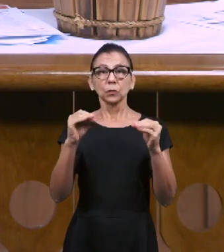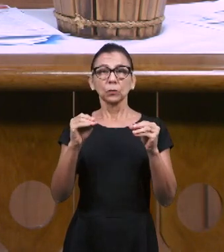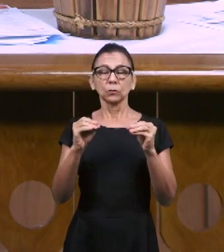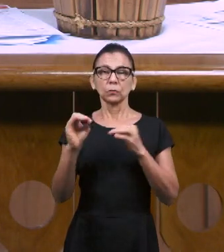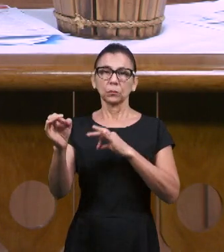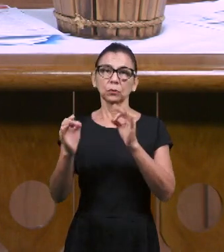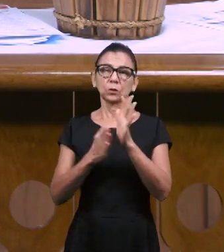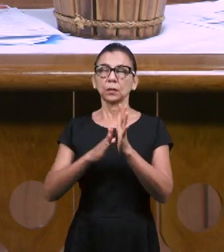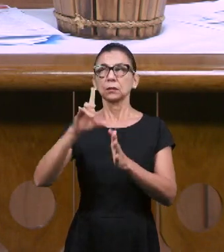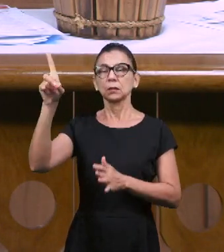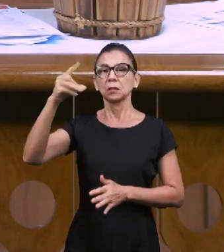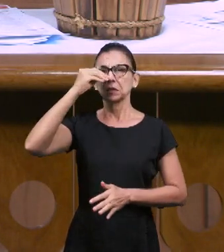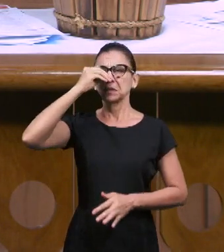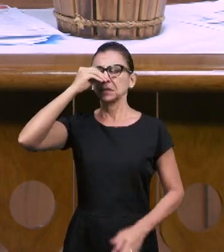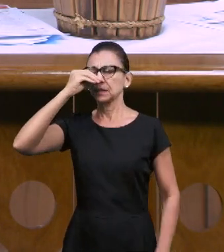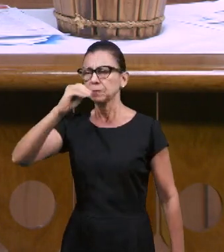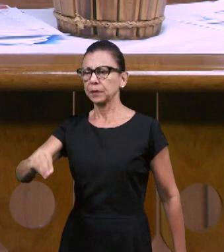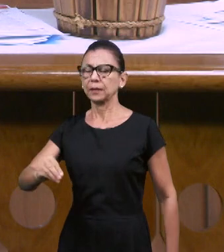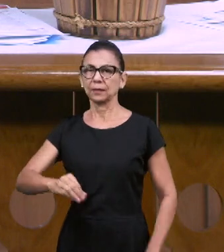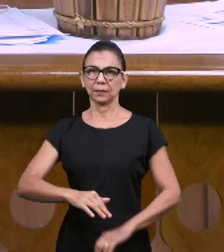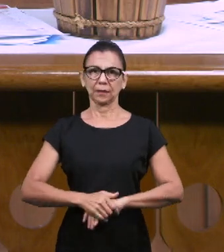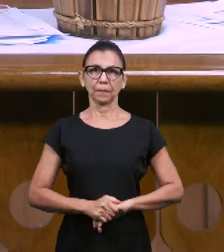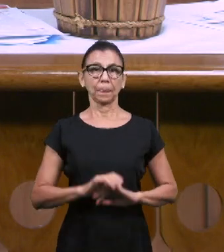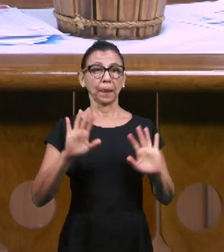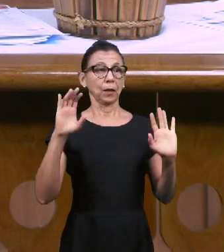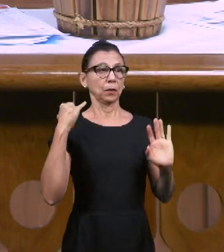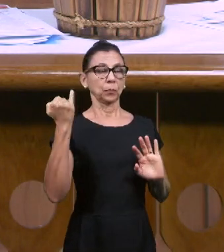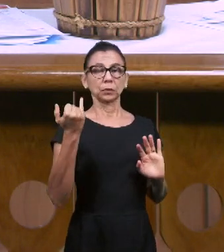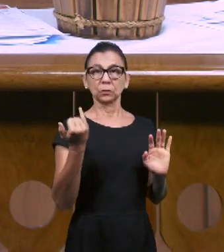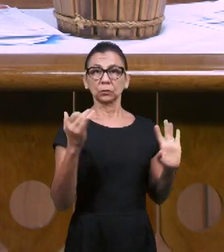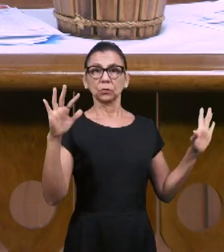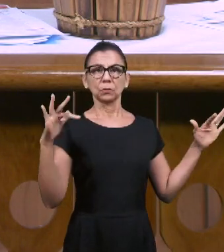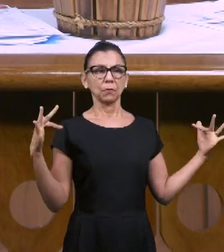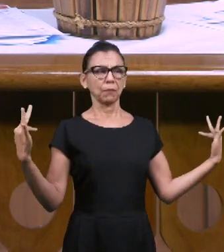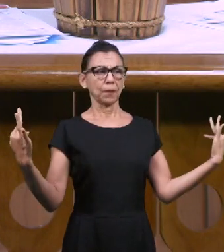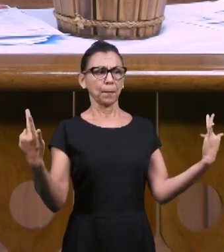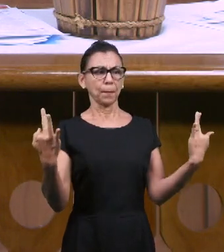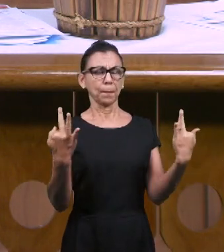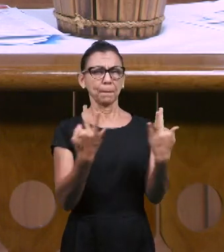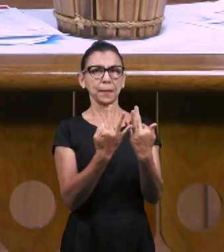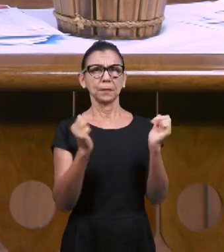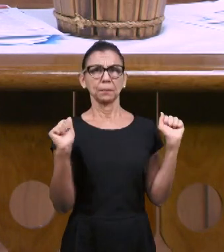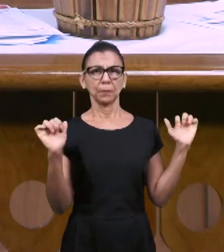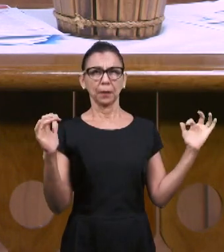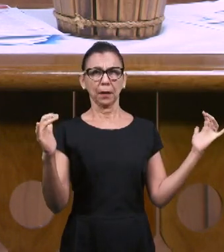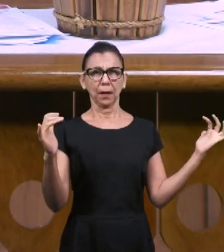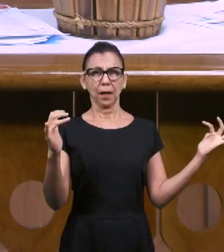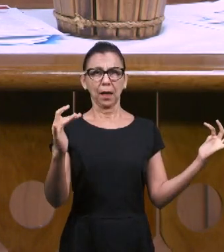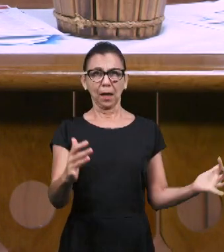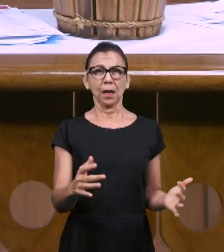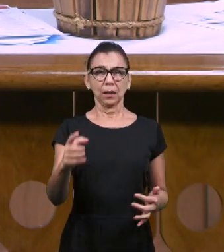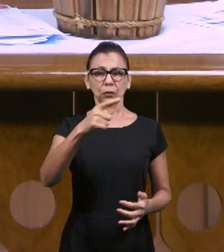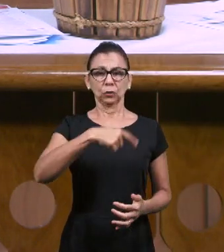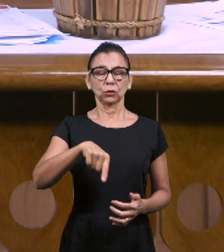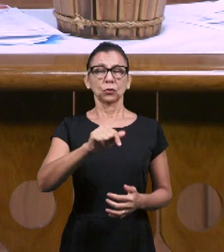de choses, parce qu'aujourd'hui, on va faire une grande fête, on va chanter. C'est ça, les gens aiment ça, du